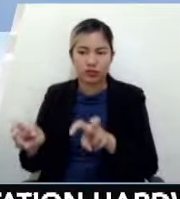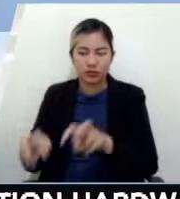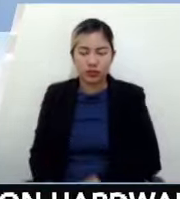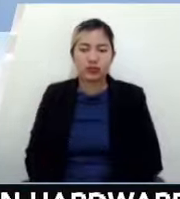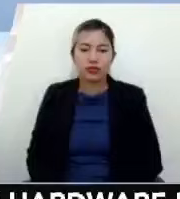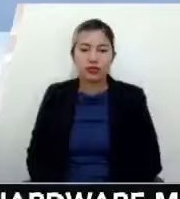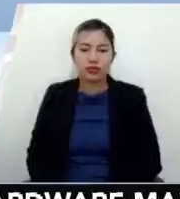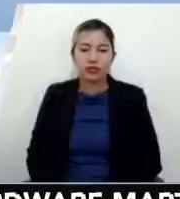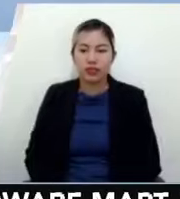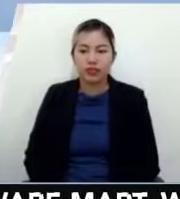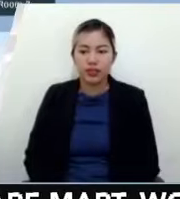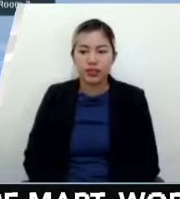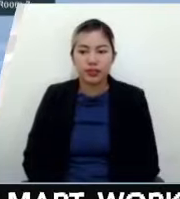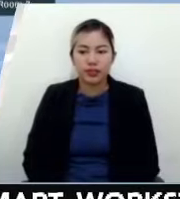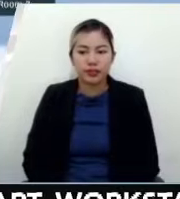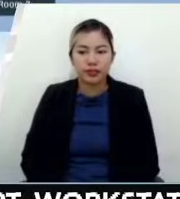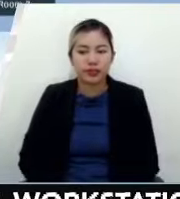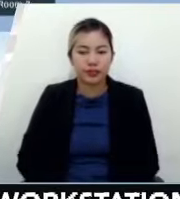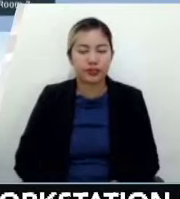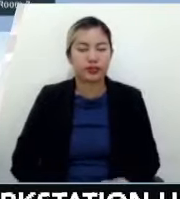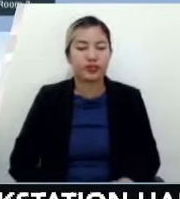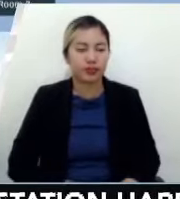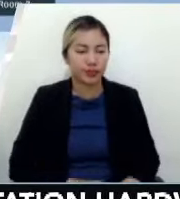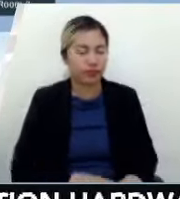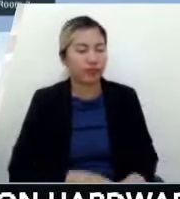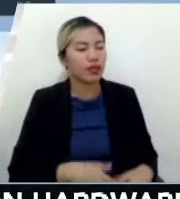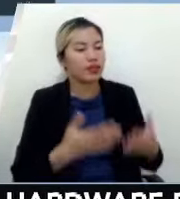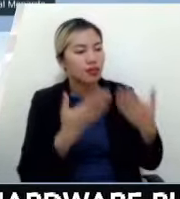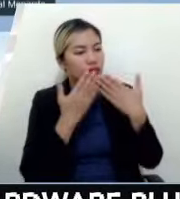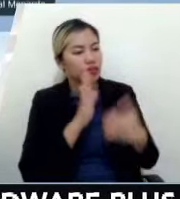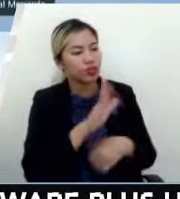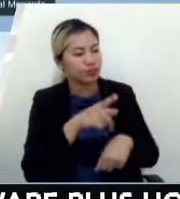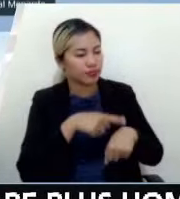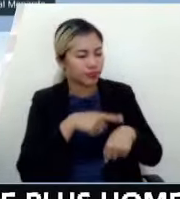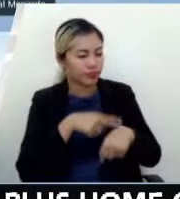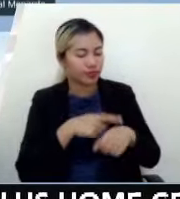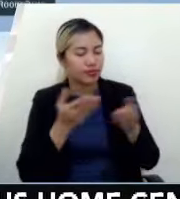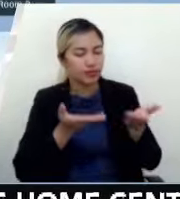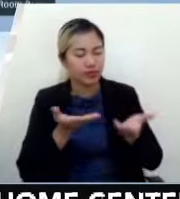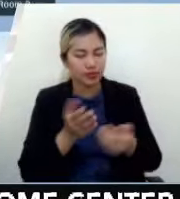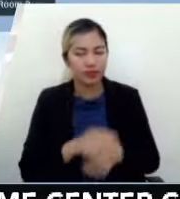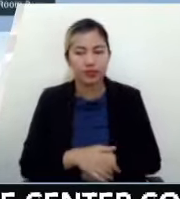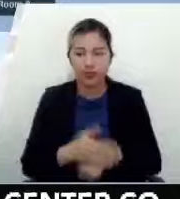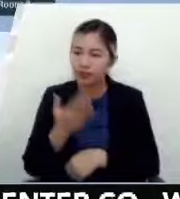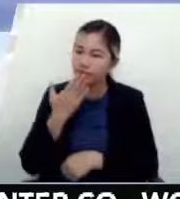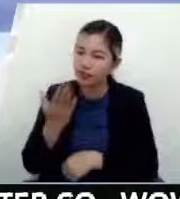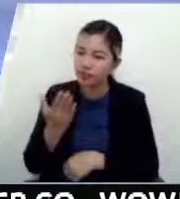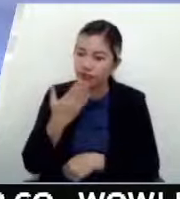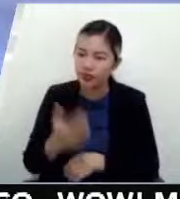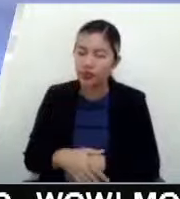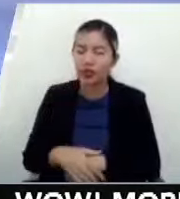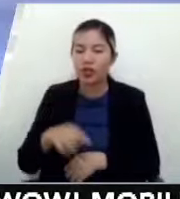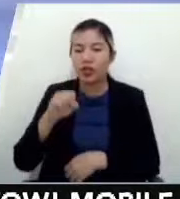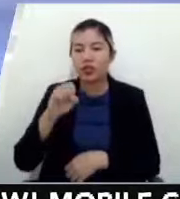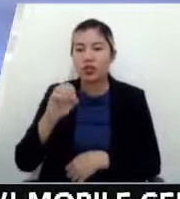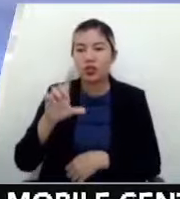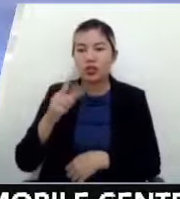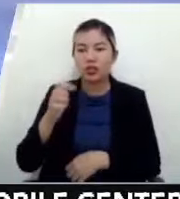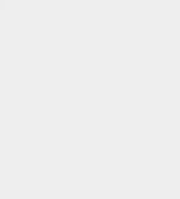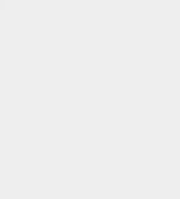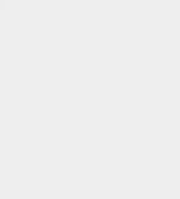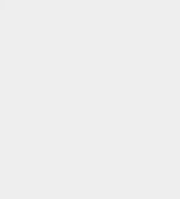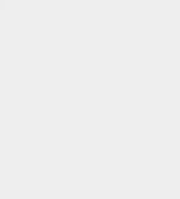sige po Maraming salamat po sa oras na ibinahagi niyo sa balitang hali Maraming salamat ra general menardo gevara